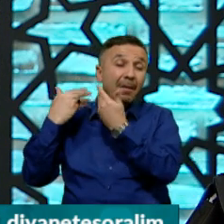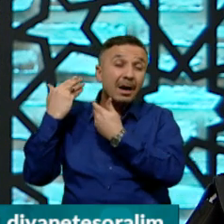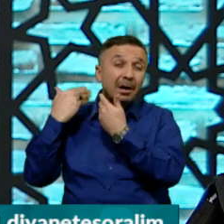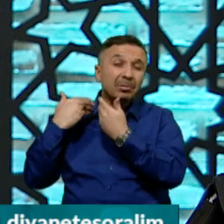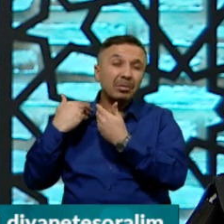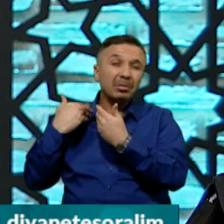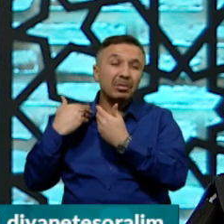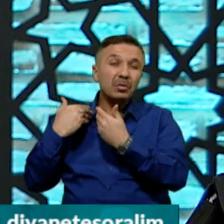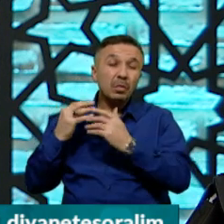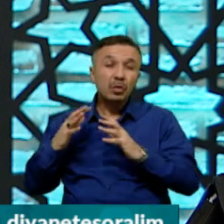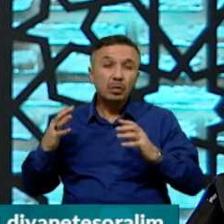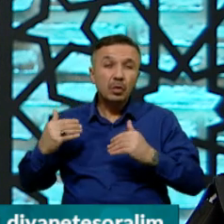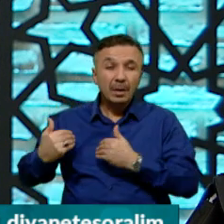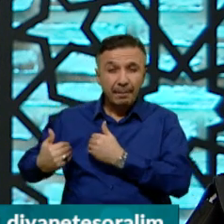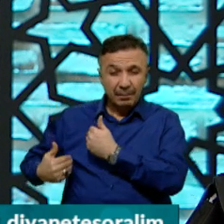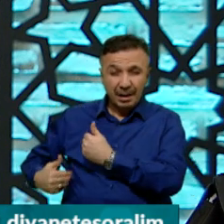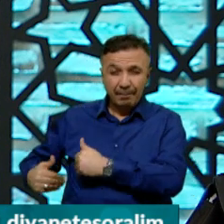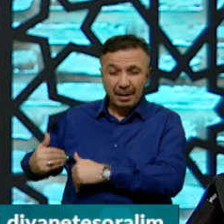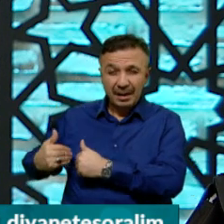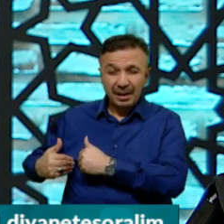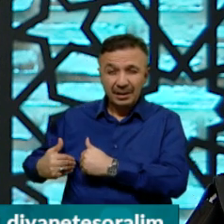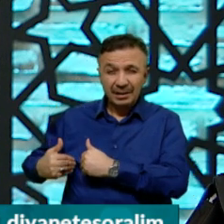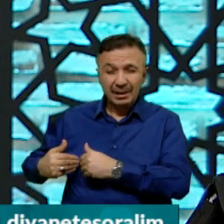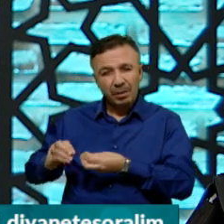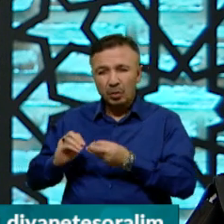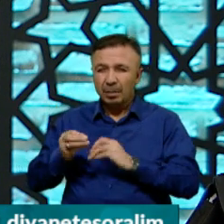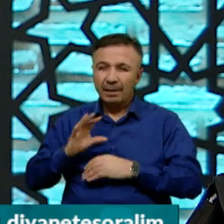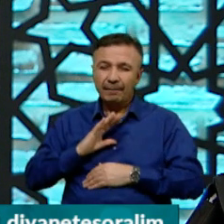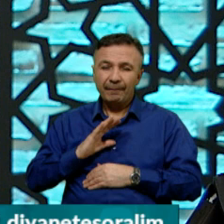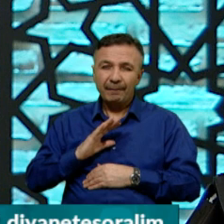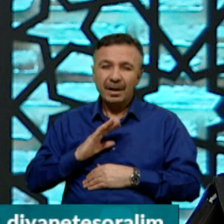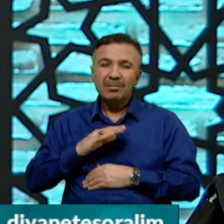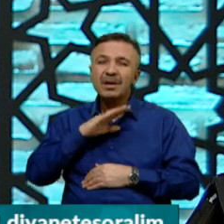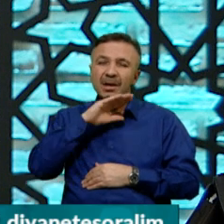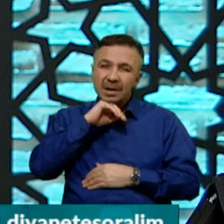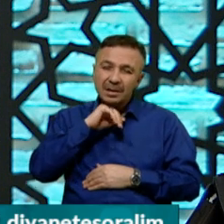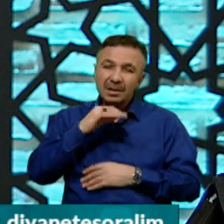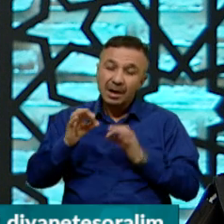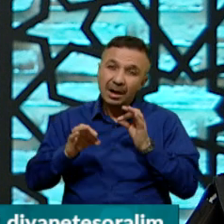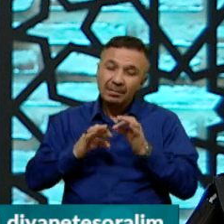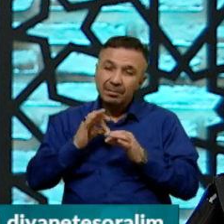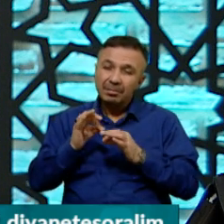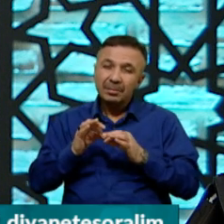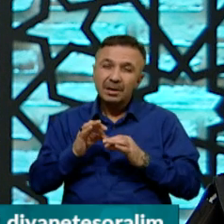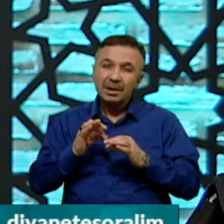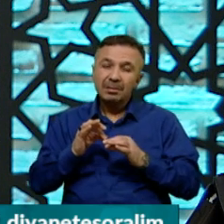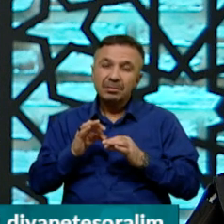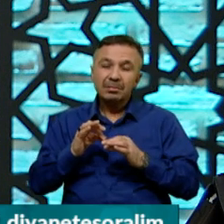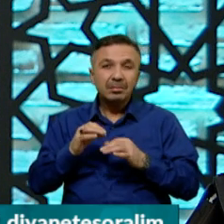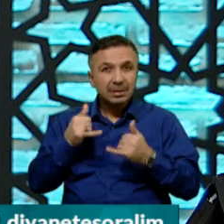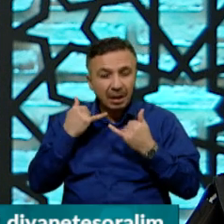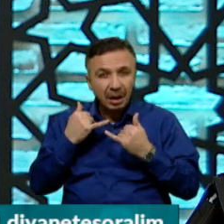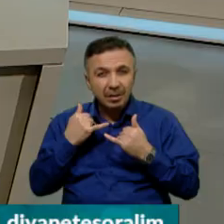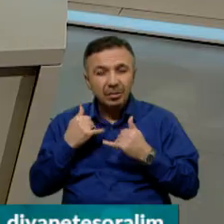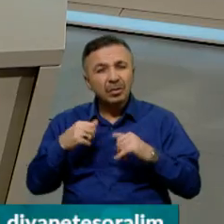ameliyat belden aşağısında bir problem yaşadığını söyledi Bu yaşlı amca larımız teyzelerimiz arıyor bir çıkış yolu gösterin